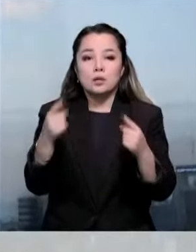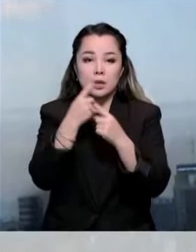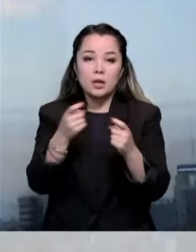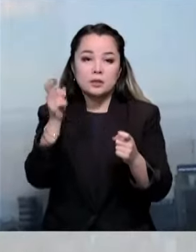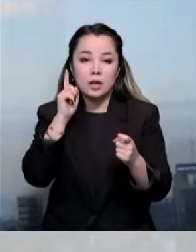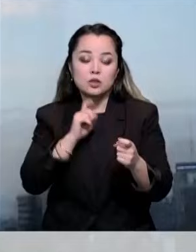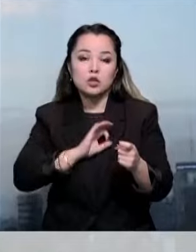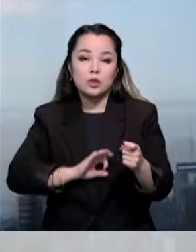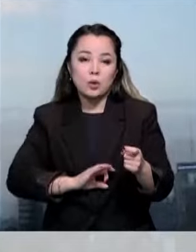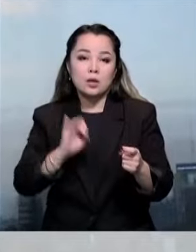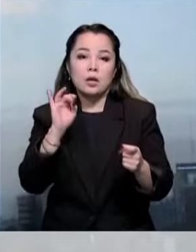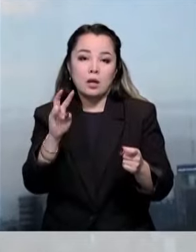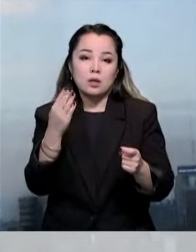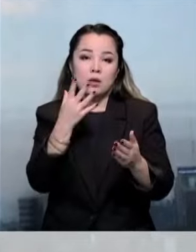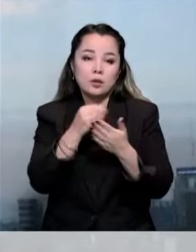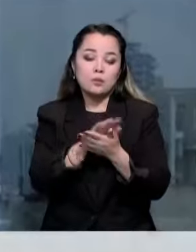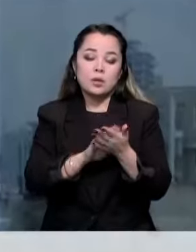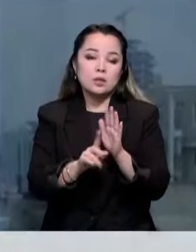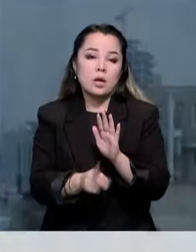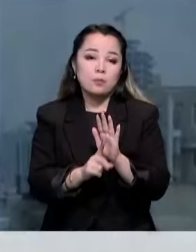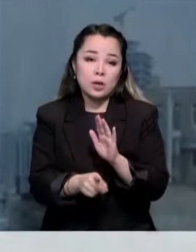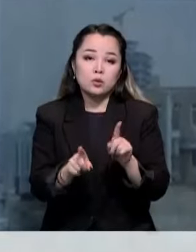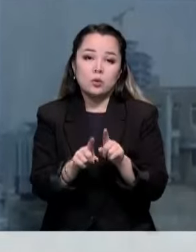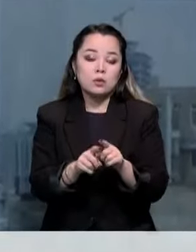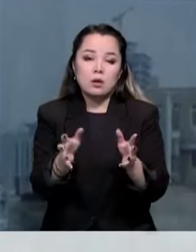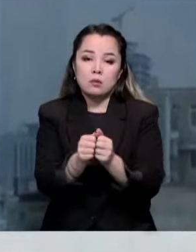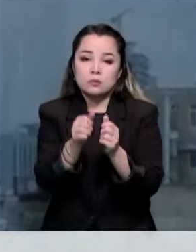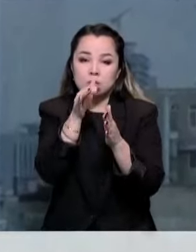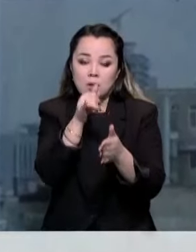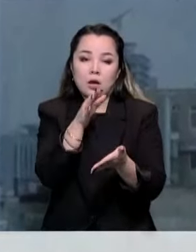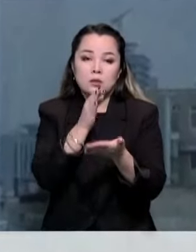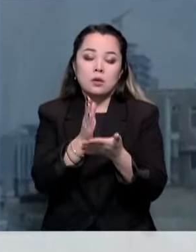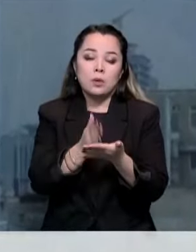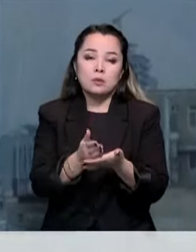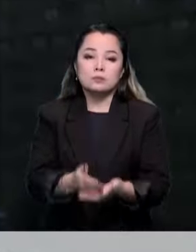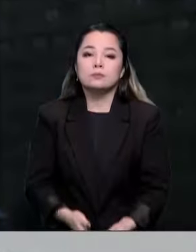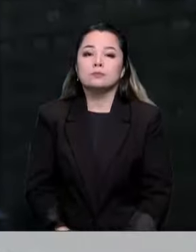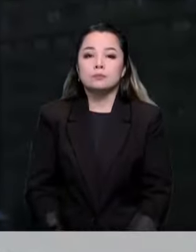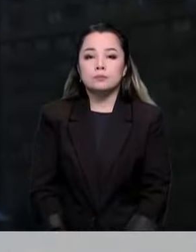İsrail шенеуніктері İran'ın бірде-бір зымыранды ұстай алмағанын хабарлауда.